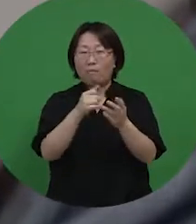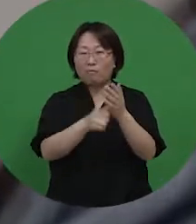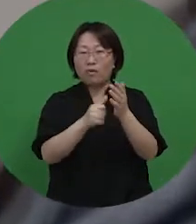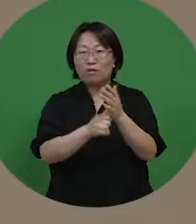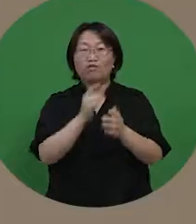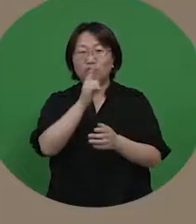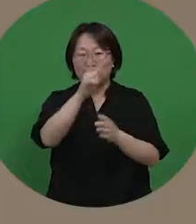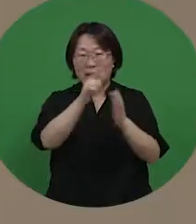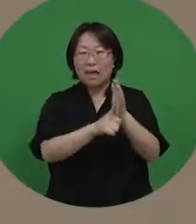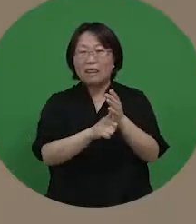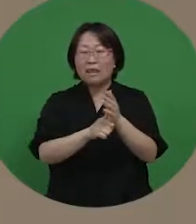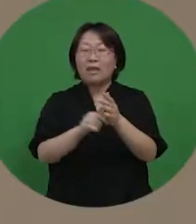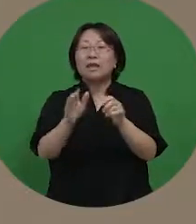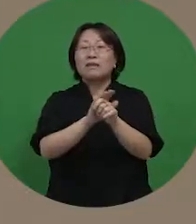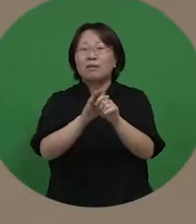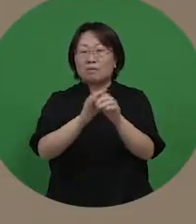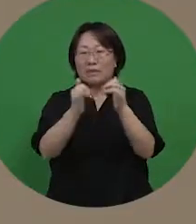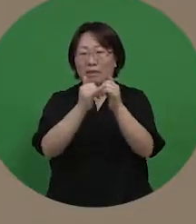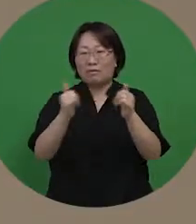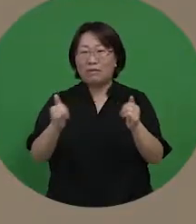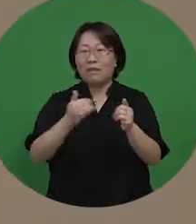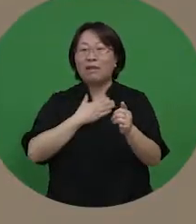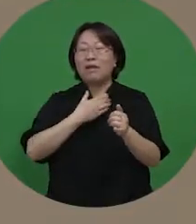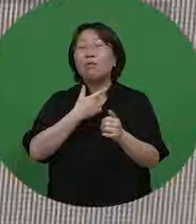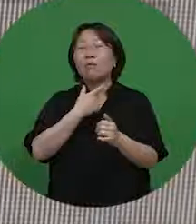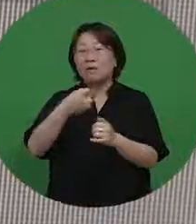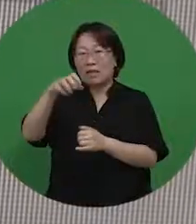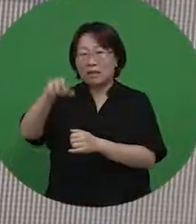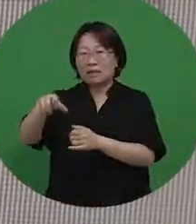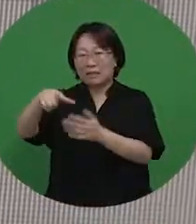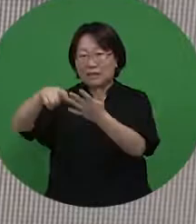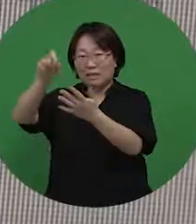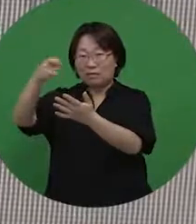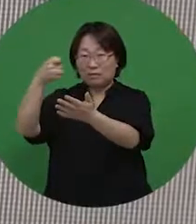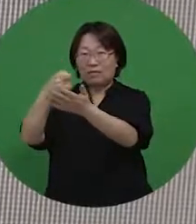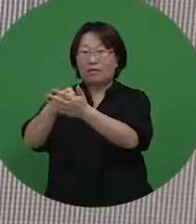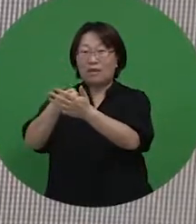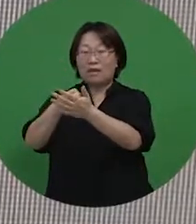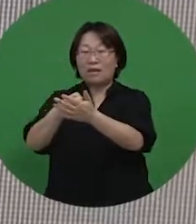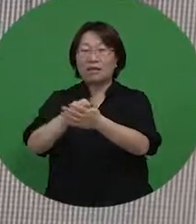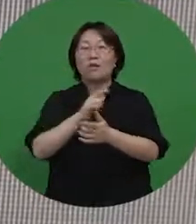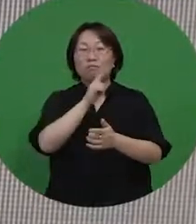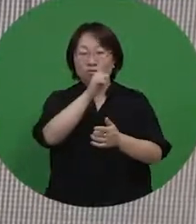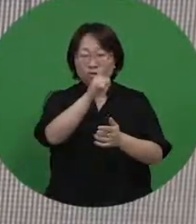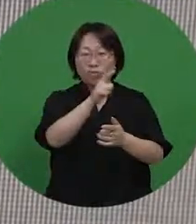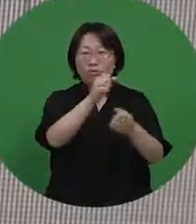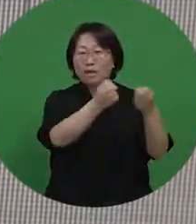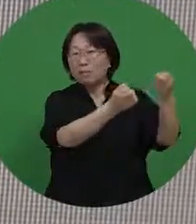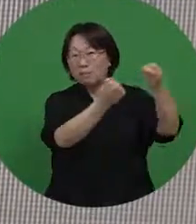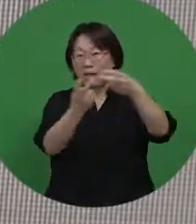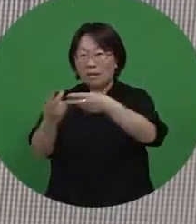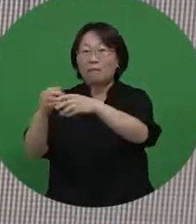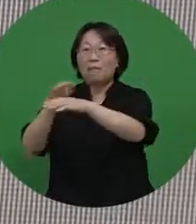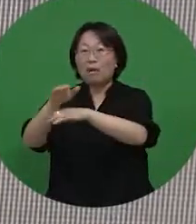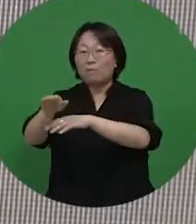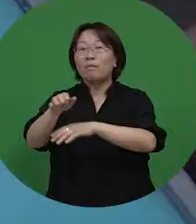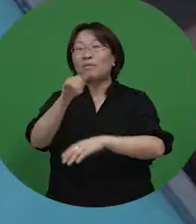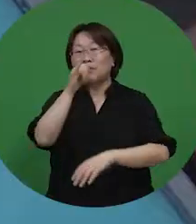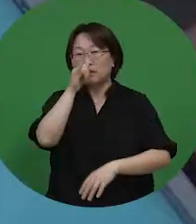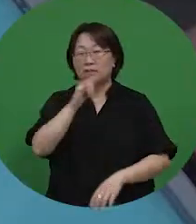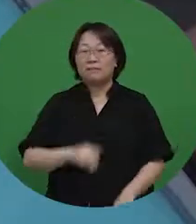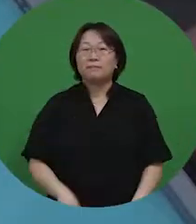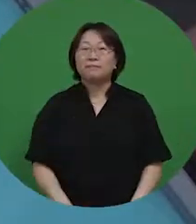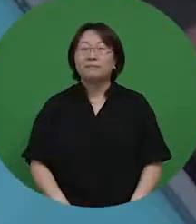택배 주문 시 서비스 사용자가 원하는 무인 택배함 장소를 선택해 해당 주소로 주문하는